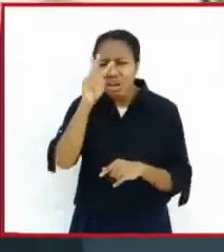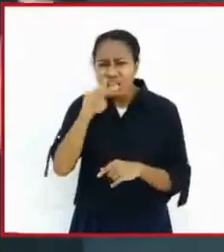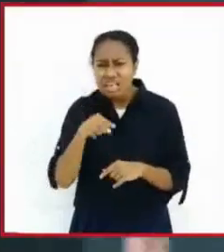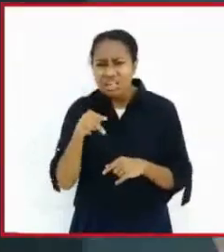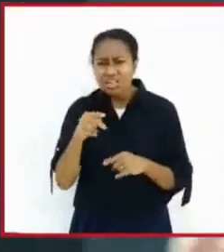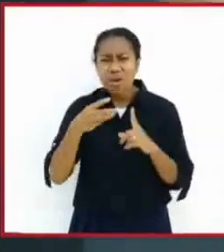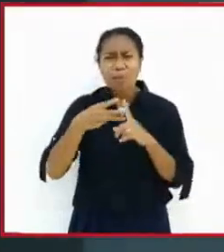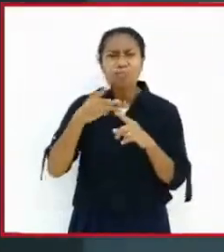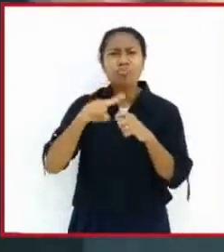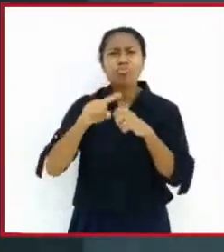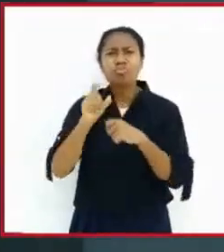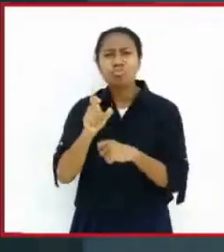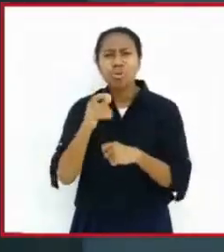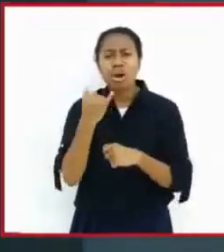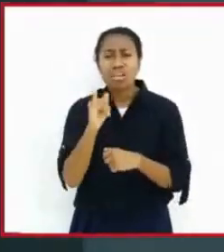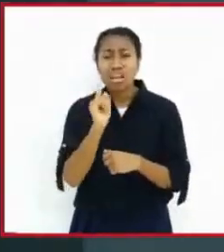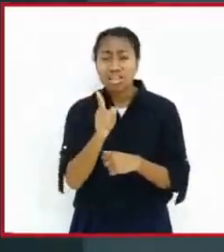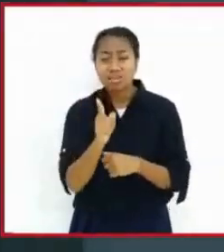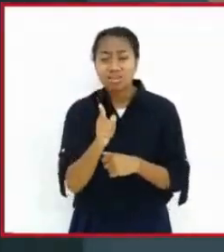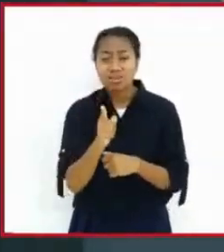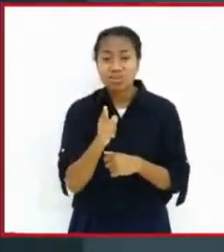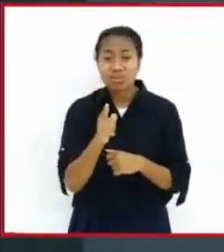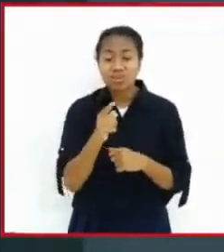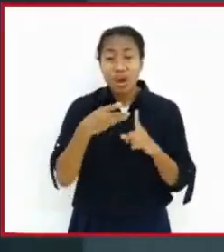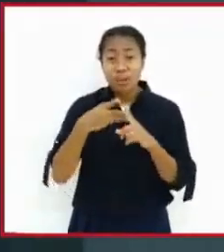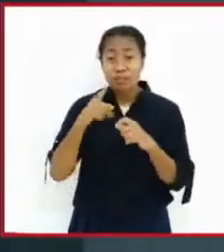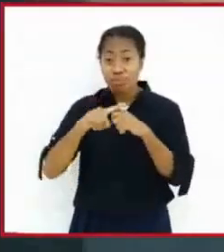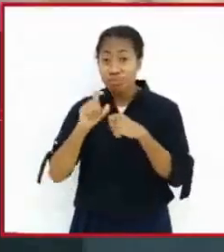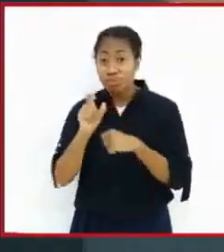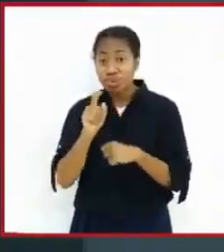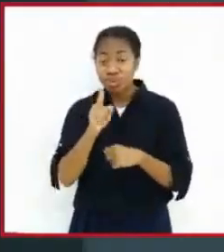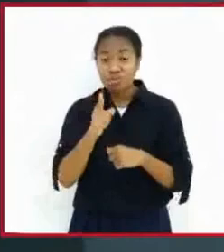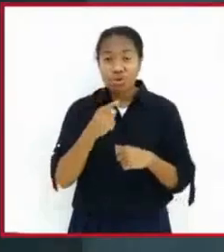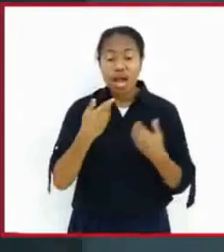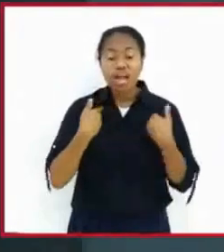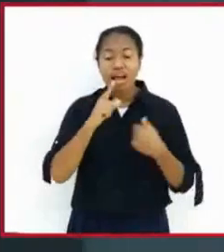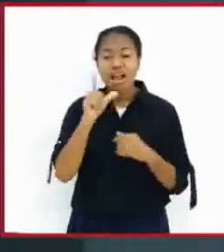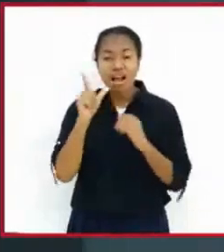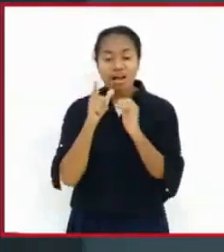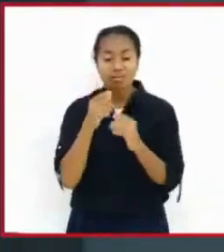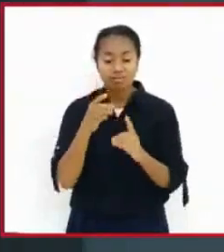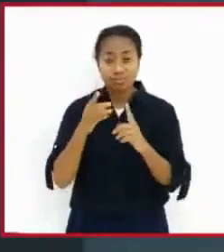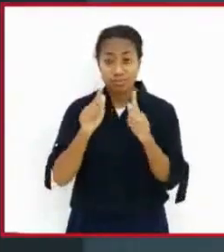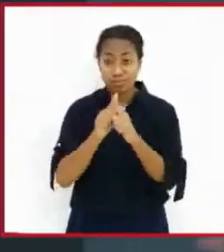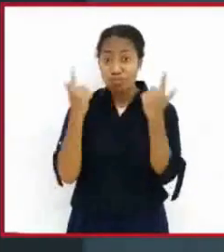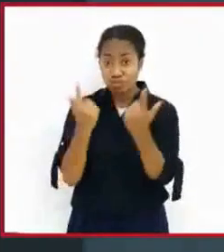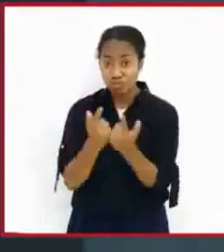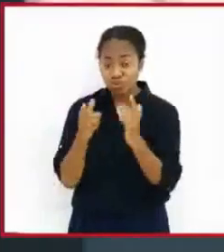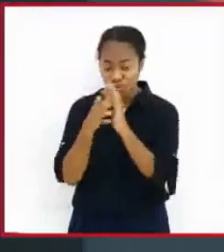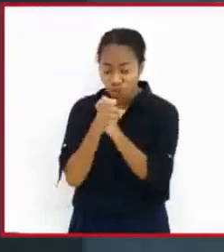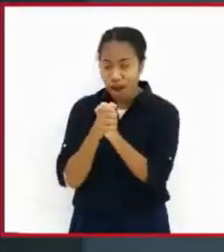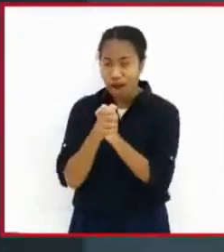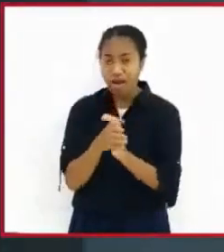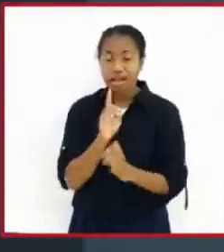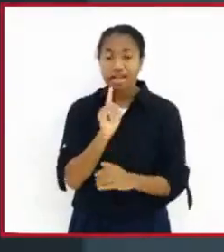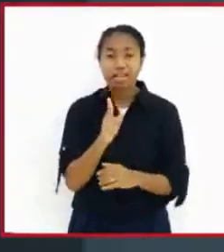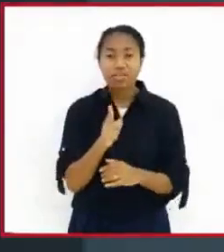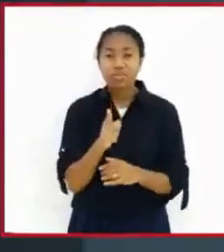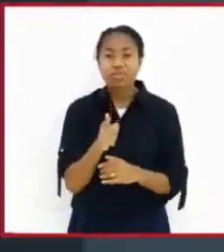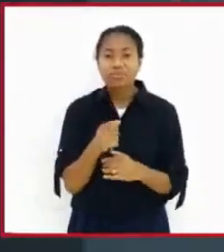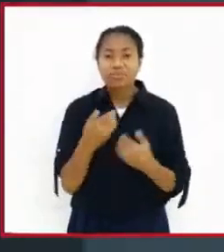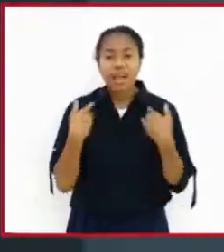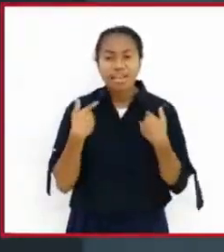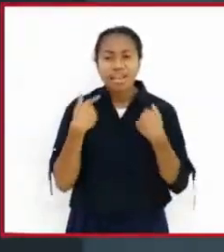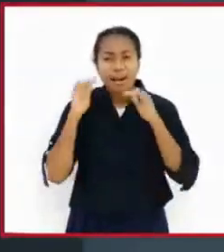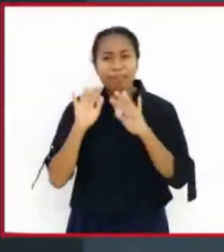buku-buku dan ternyata buku-bukunya itu adalah buku doa dan buku doa itu ada